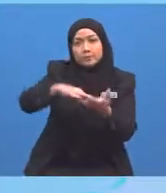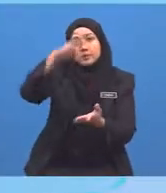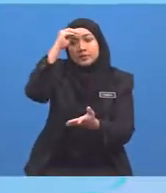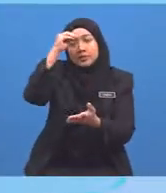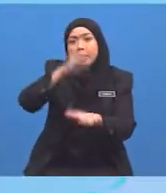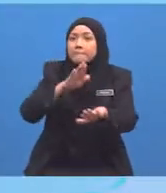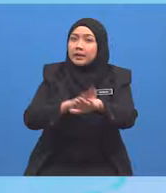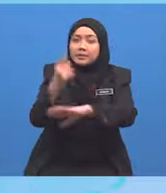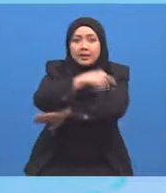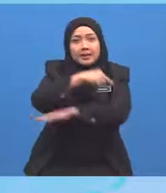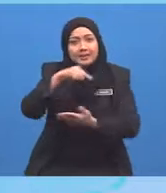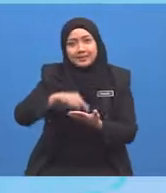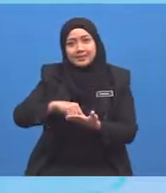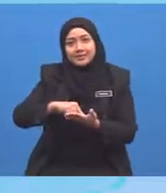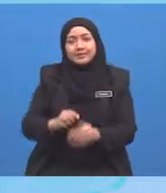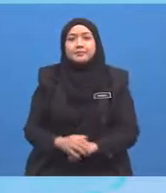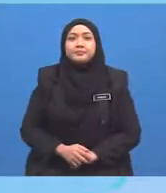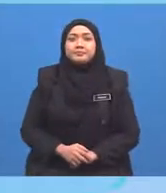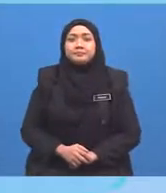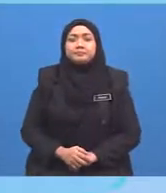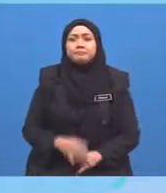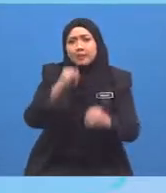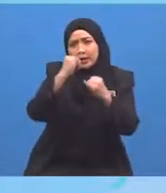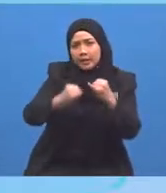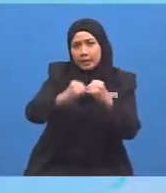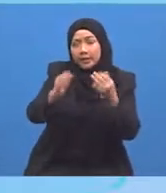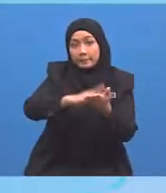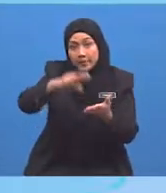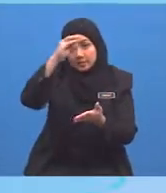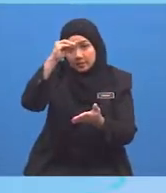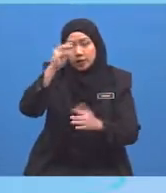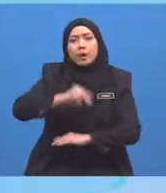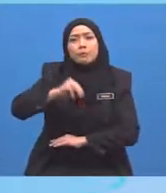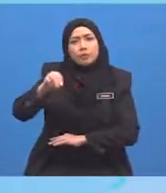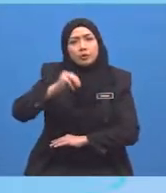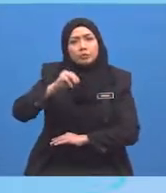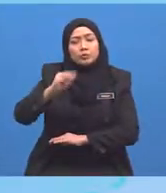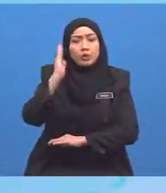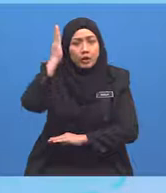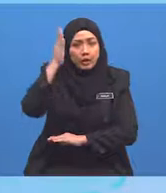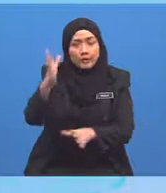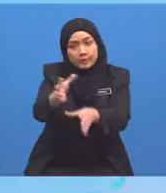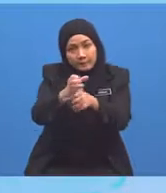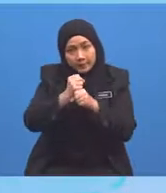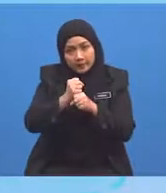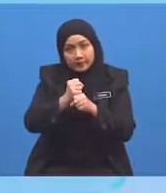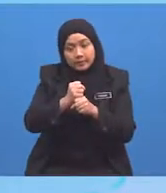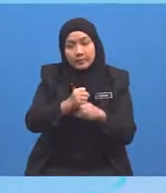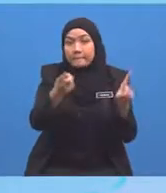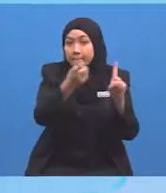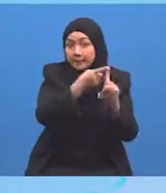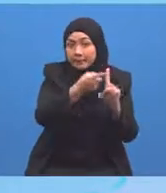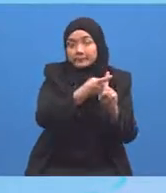pembelajaran pada hari ini. Di akhir pembelajaran ini, murid-murid dapat